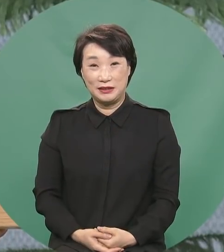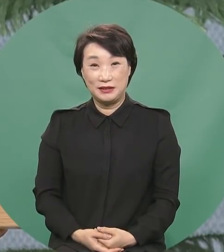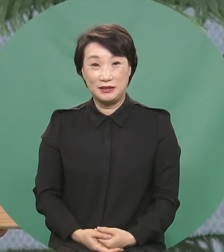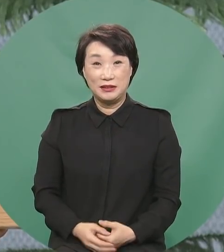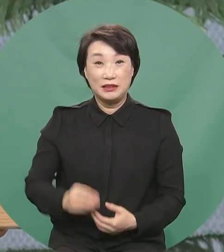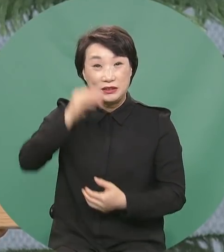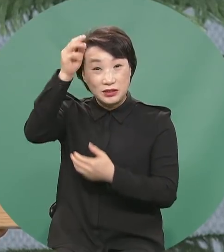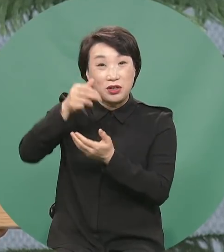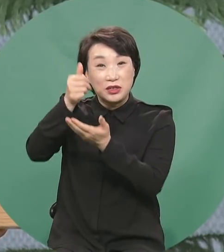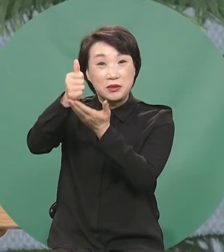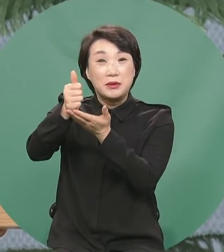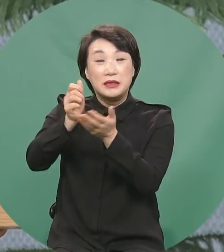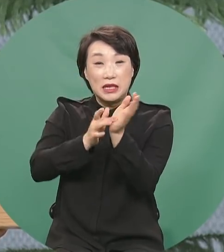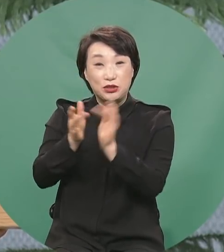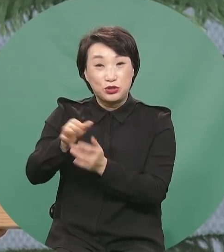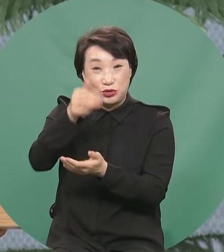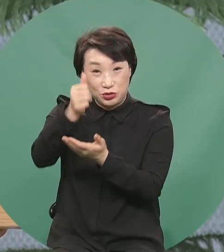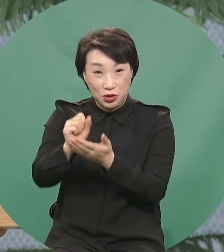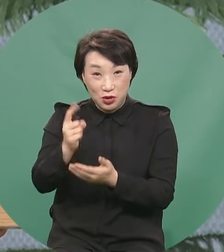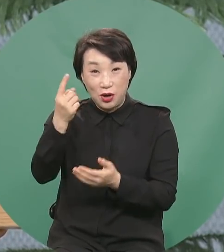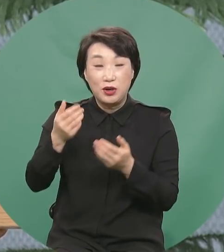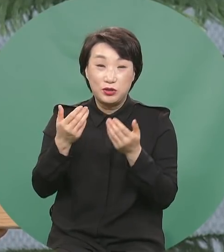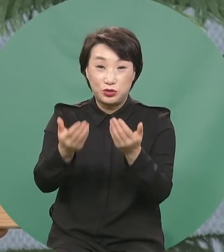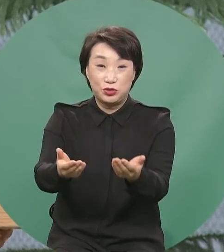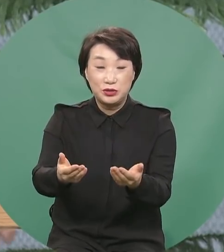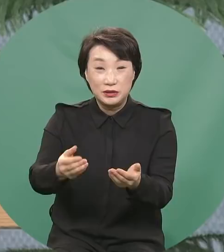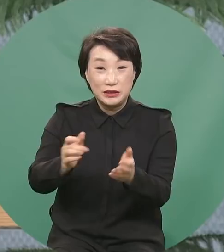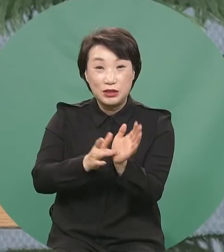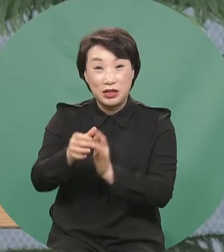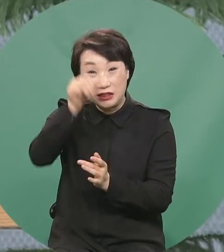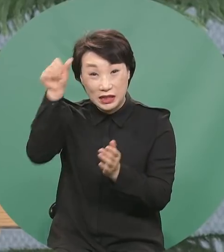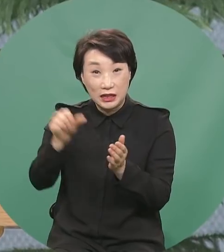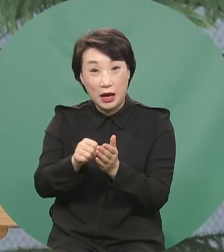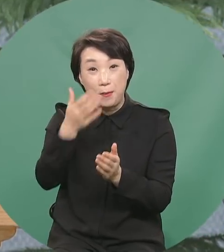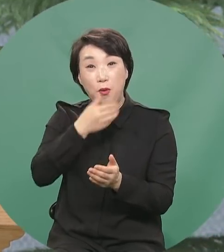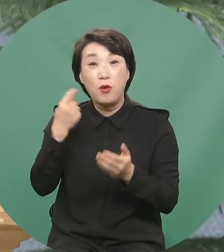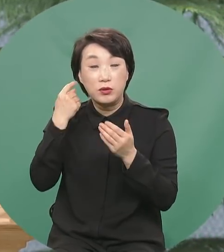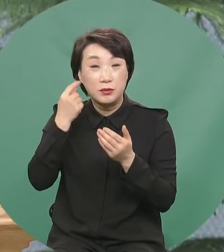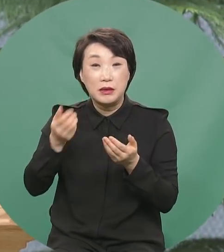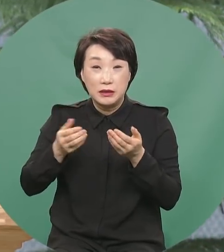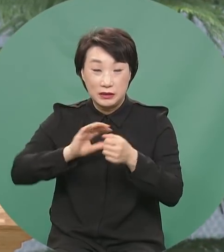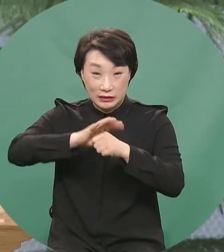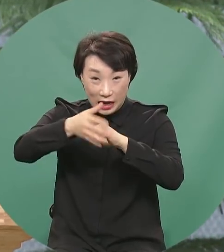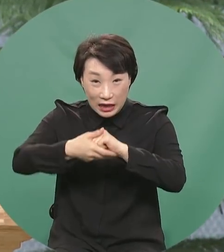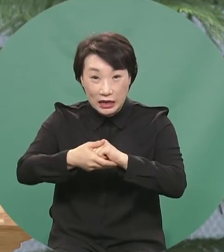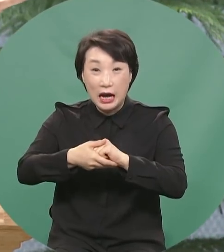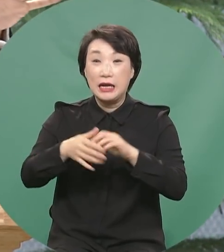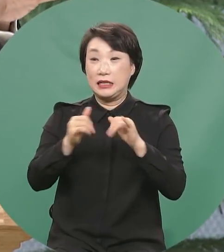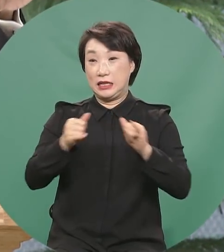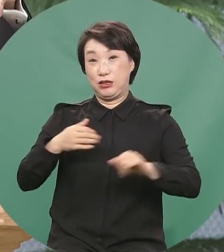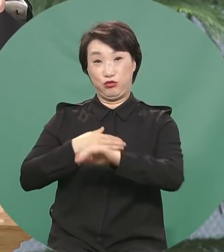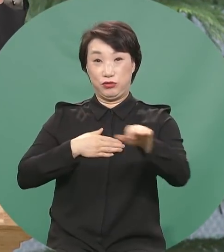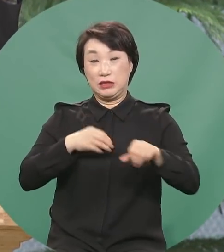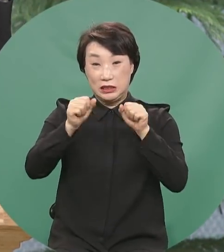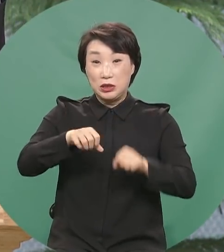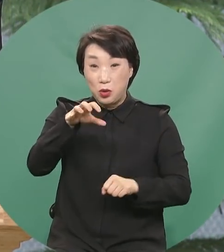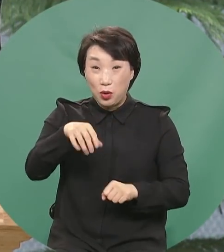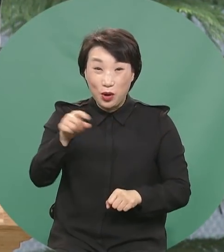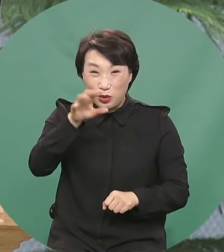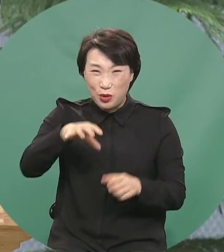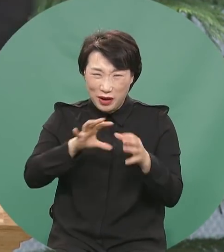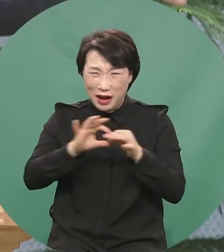성령은 예수 그리스도로부터 주신 생애를 주신 복음을 땅끝까지 인간이 있는 곳은 어디나